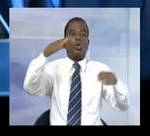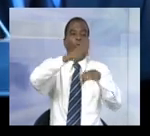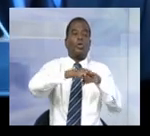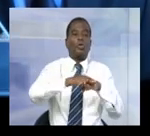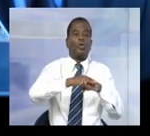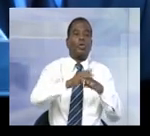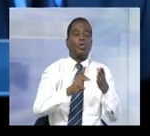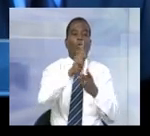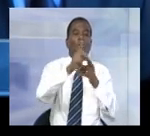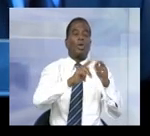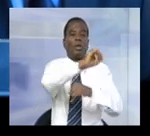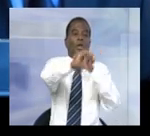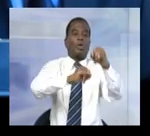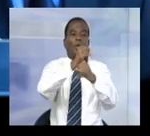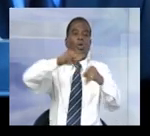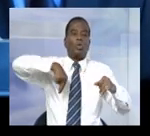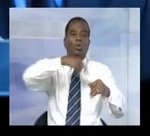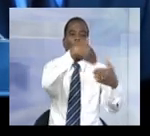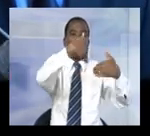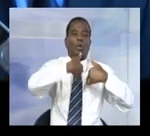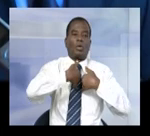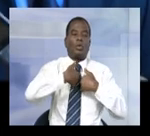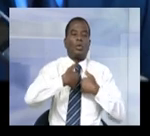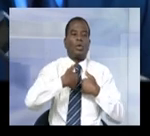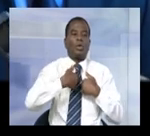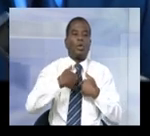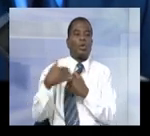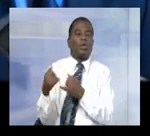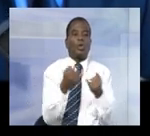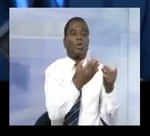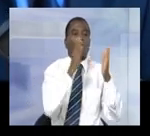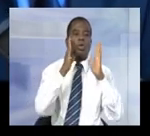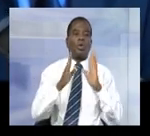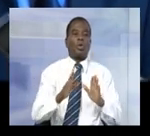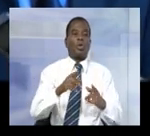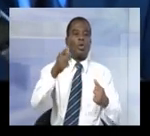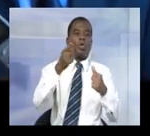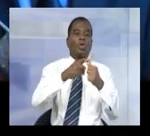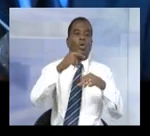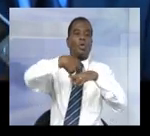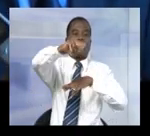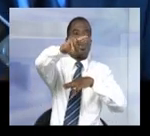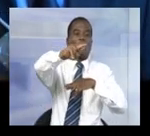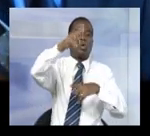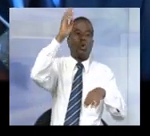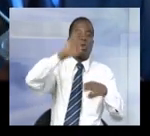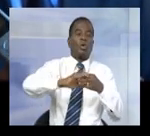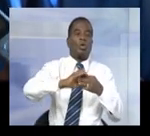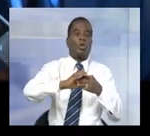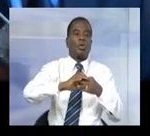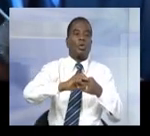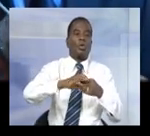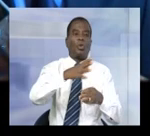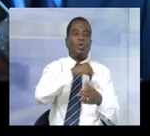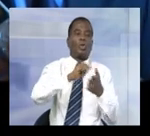plan international, nous avons un opérateur de référence en matière de handling.